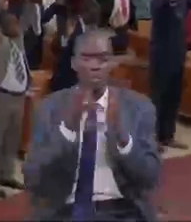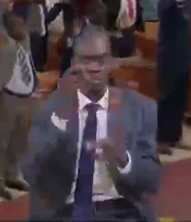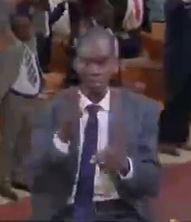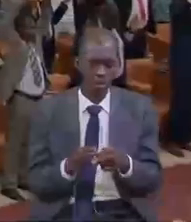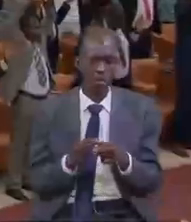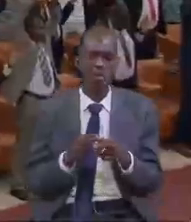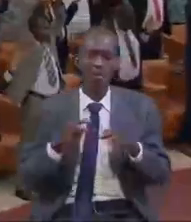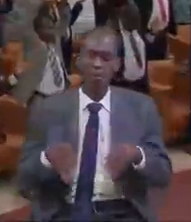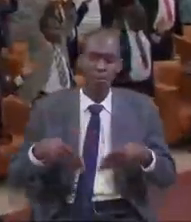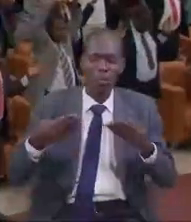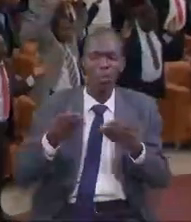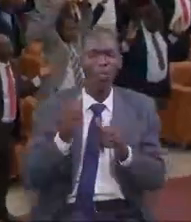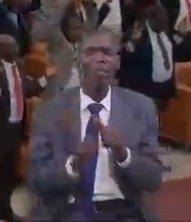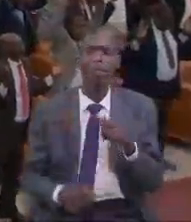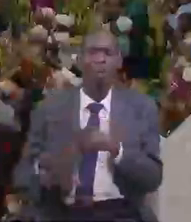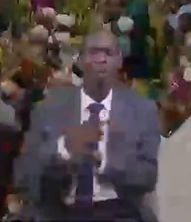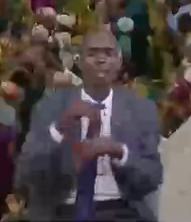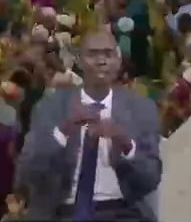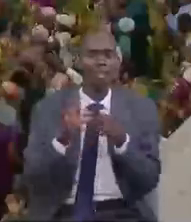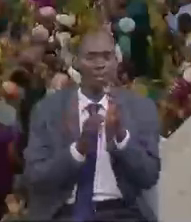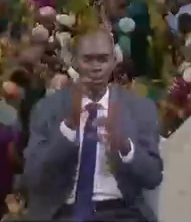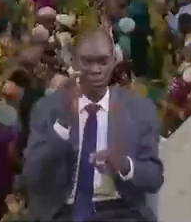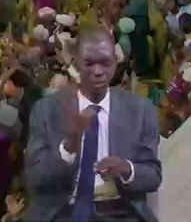les provisions chaque jour.